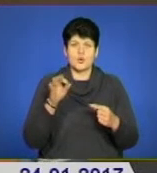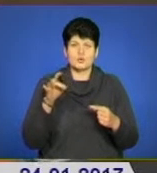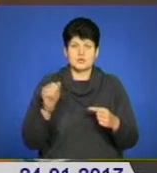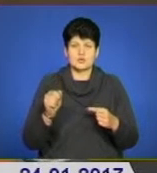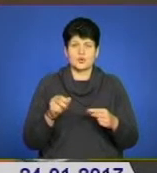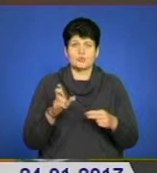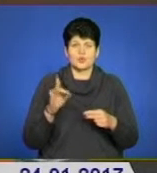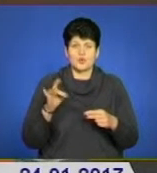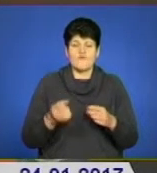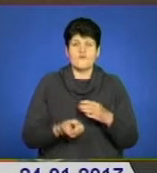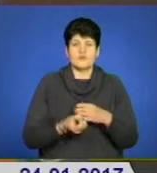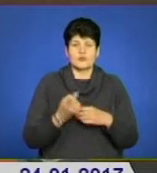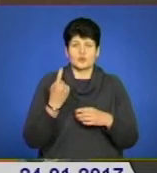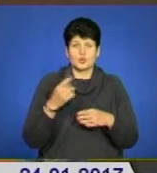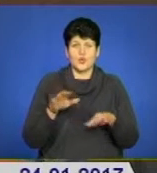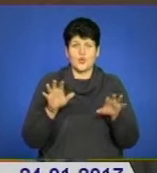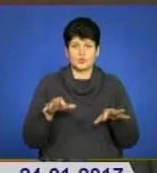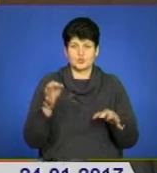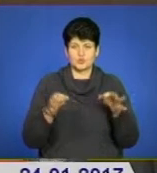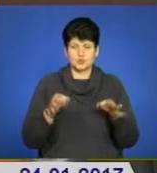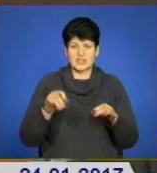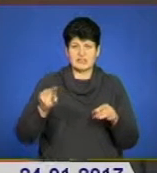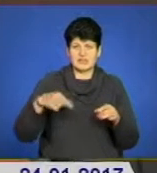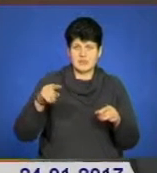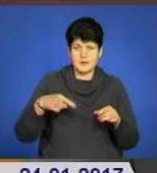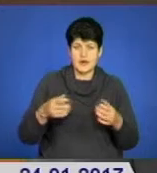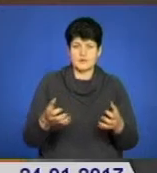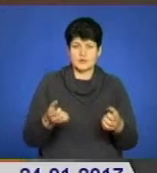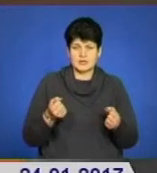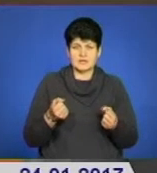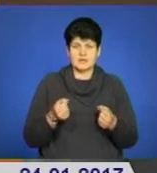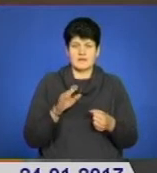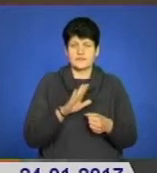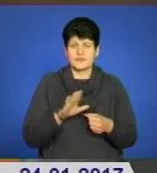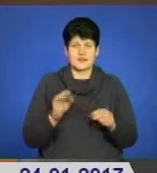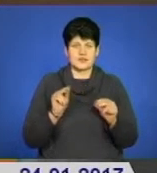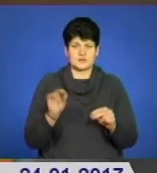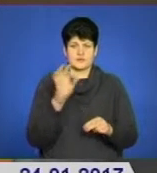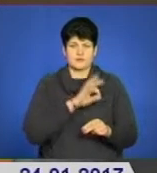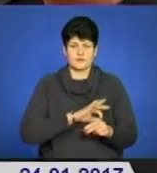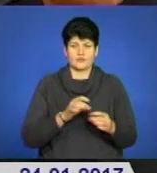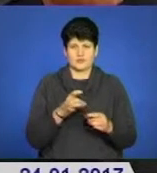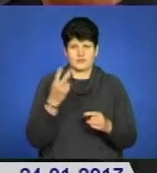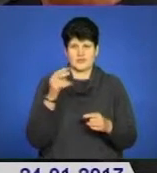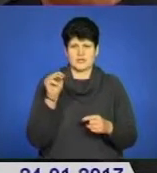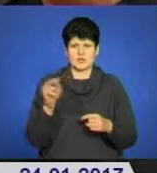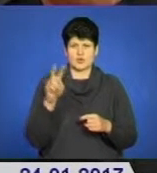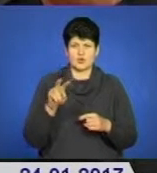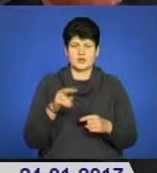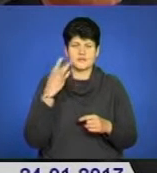одного з голови суду Тернопільської області, який через адвоката вимагав та одержав неправомірну вигоду в розмірі 2000 доларів США. На даний